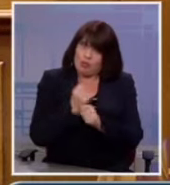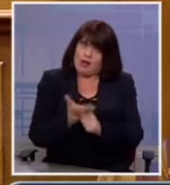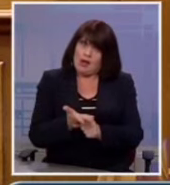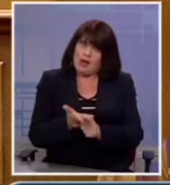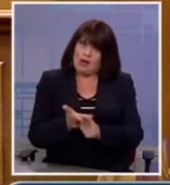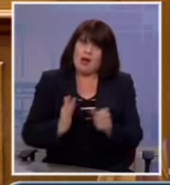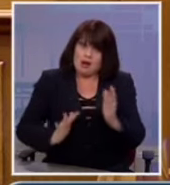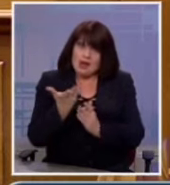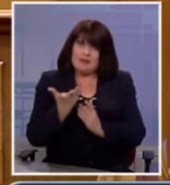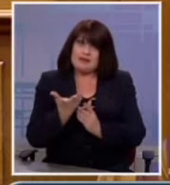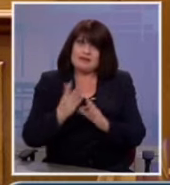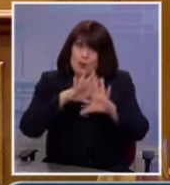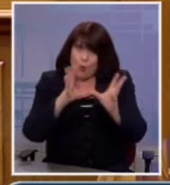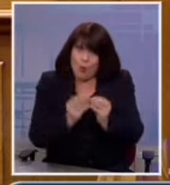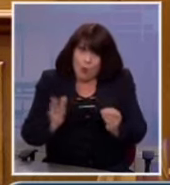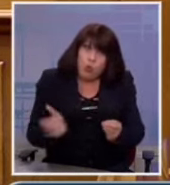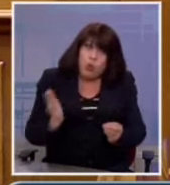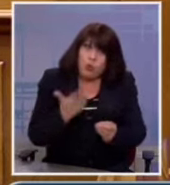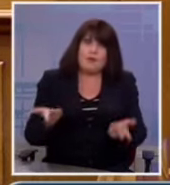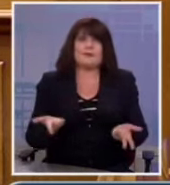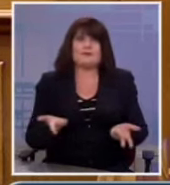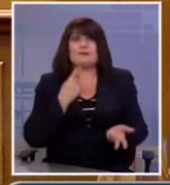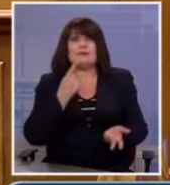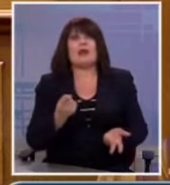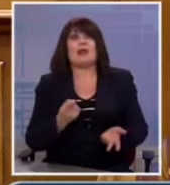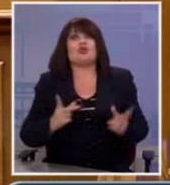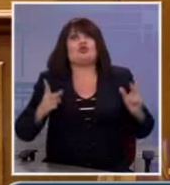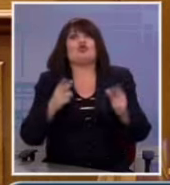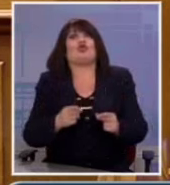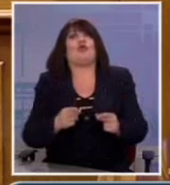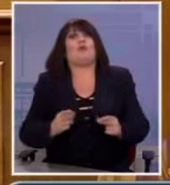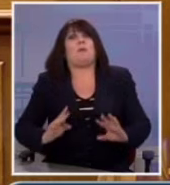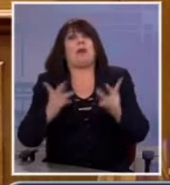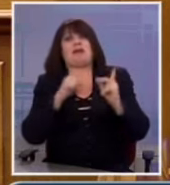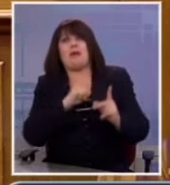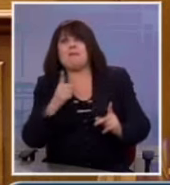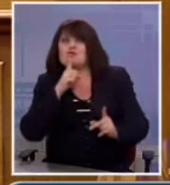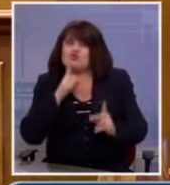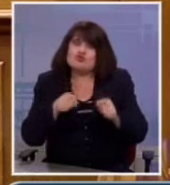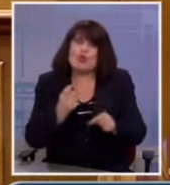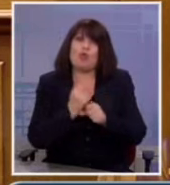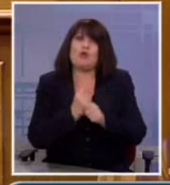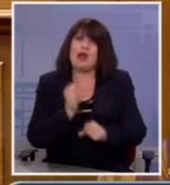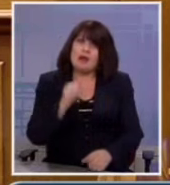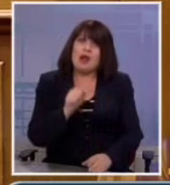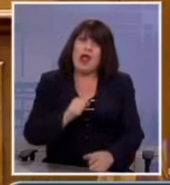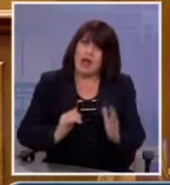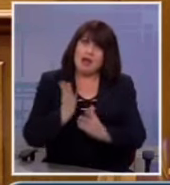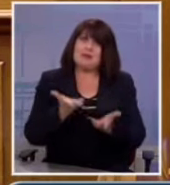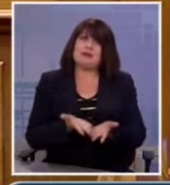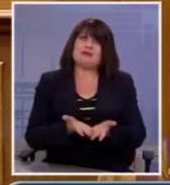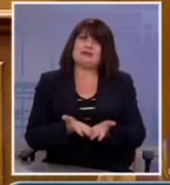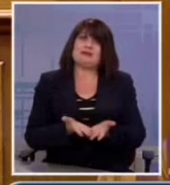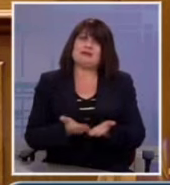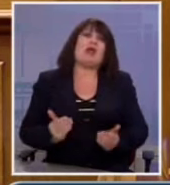Αναπτυξιακό μέτρο και ομαδικές απολύσεις. Θα λέει ναι στο lockout. Αναπτυξιακό μέτρο. Θα λέει ναι στη συνέχιση